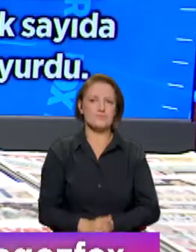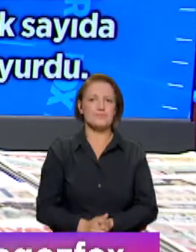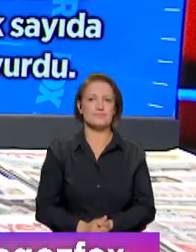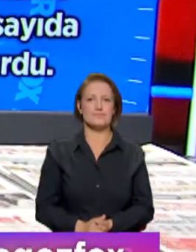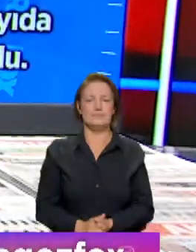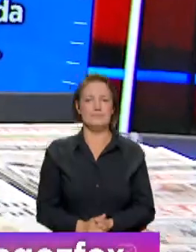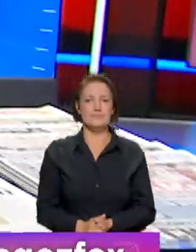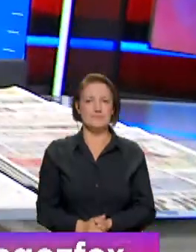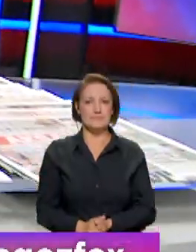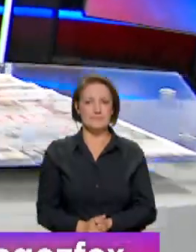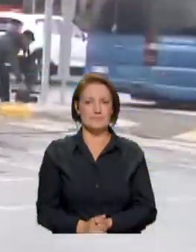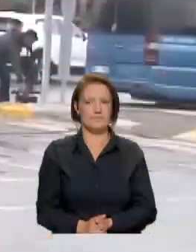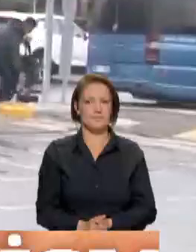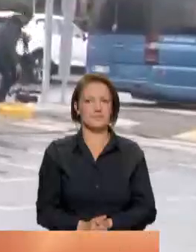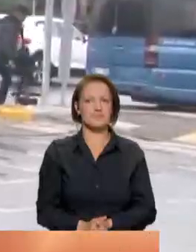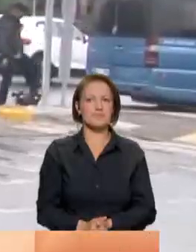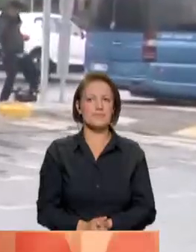başlıyor.